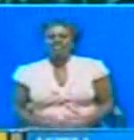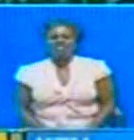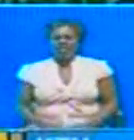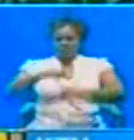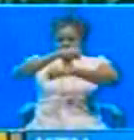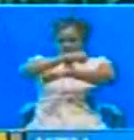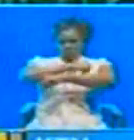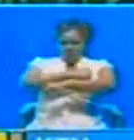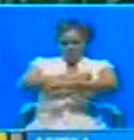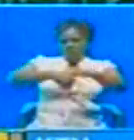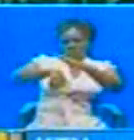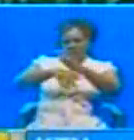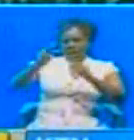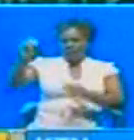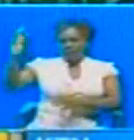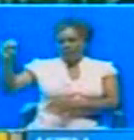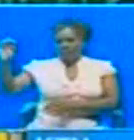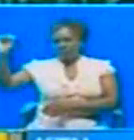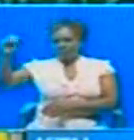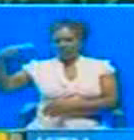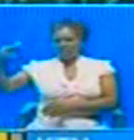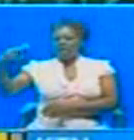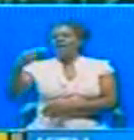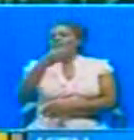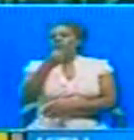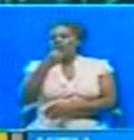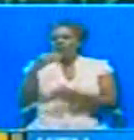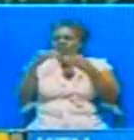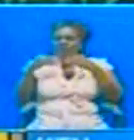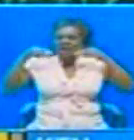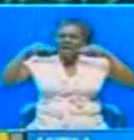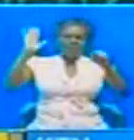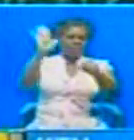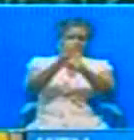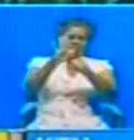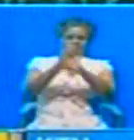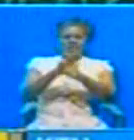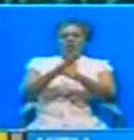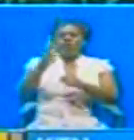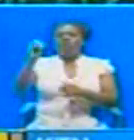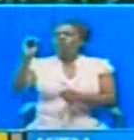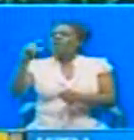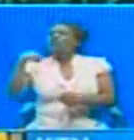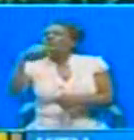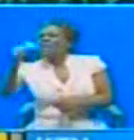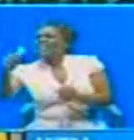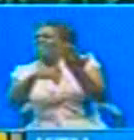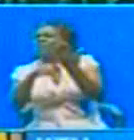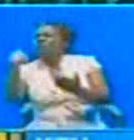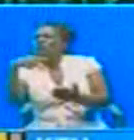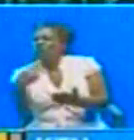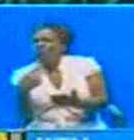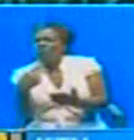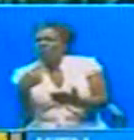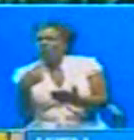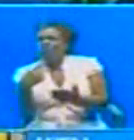katika shule ya msingi MM Shapa Kisumu. Yupo kijana aliyejawa na tabasamu tele, kijana Mumanyi. Mumanyi nani?